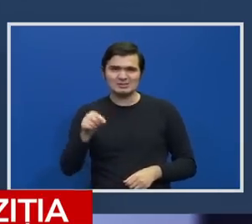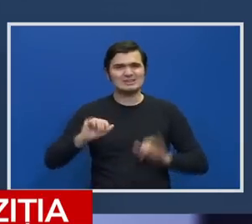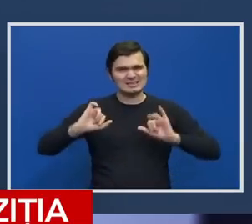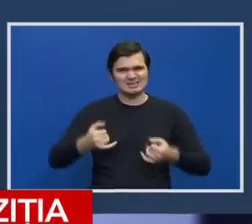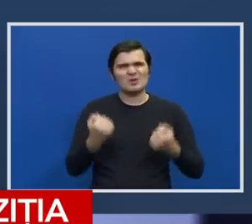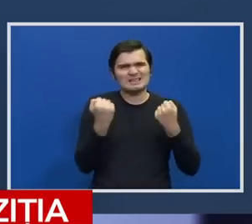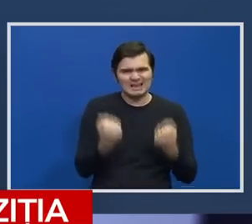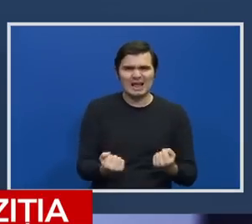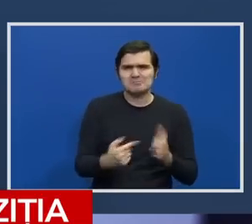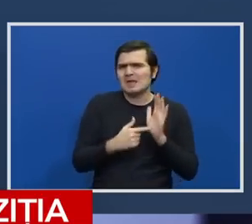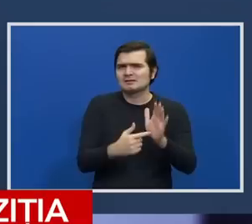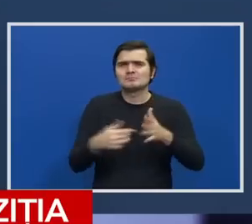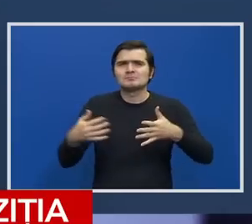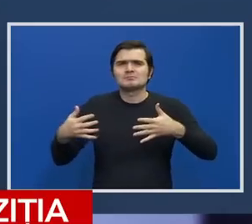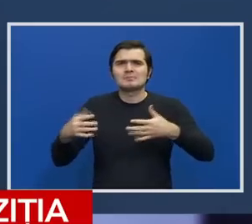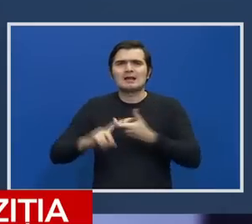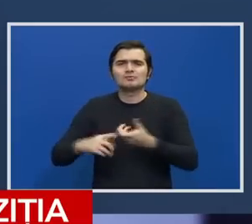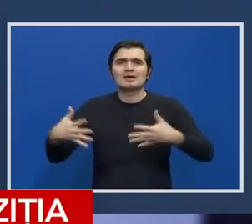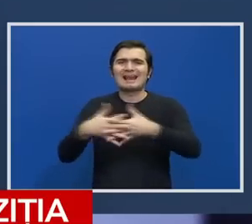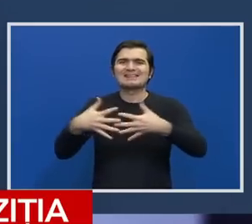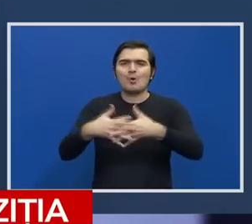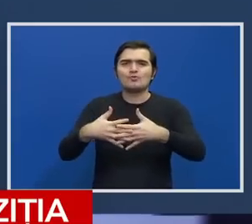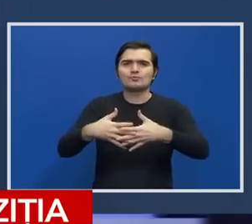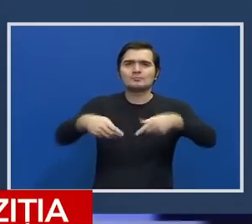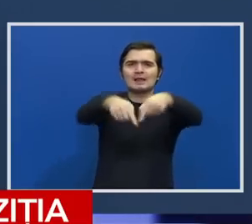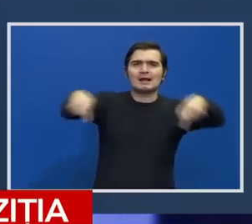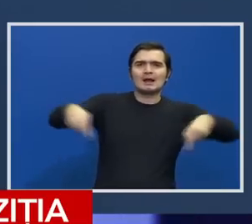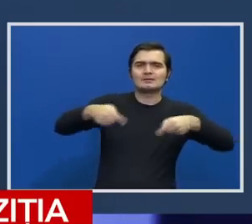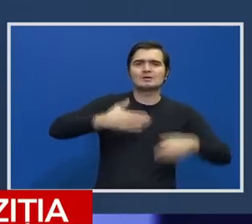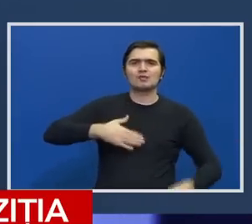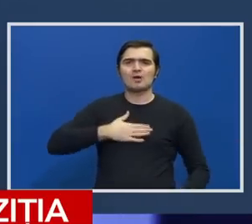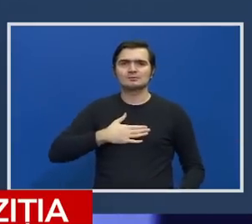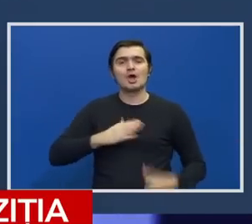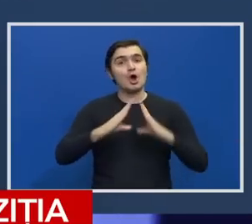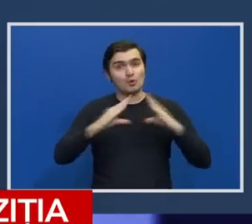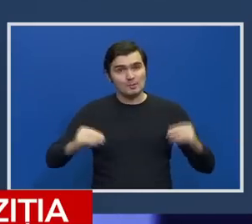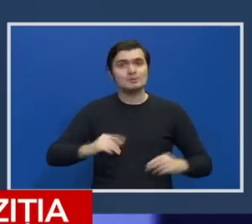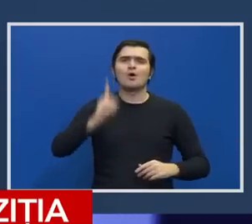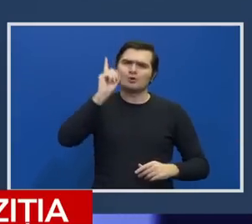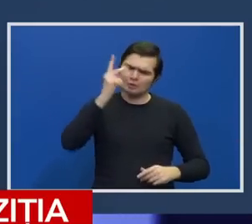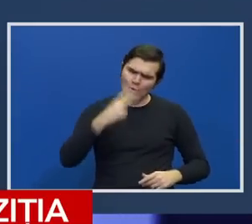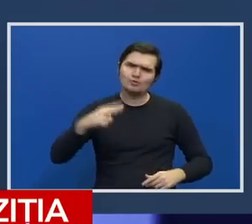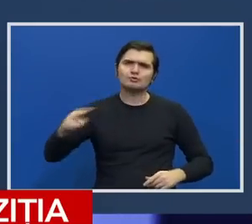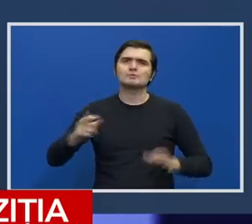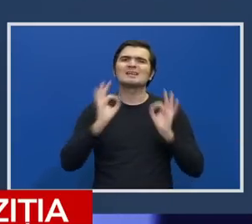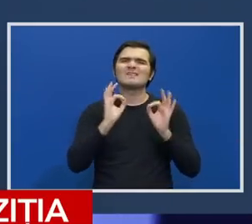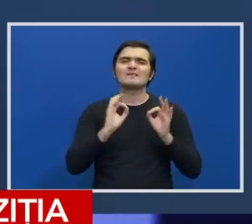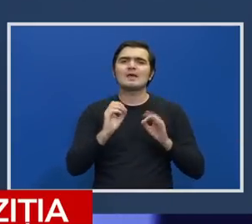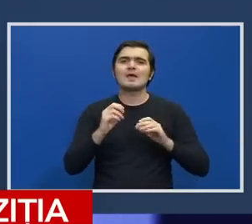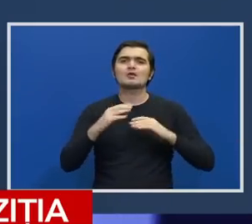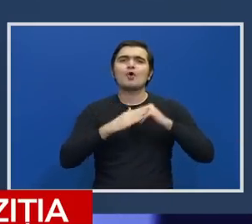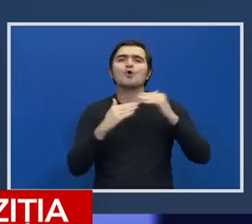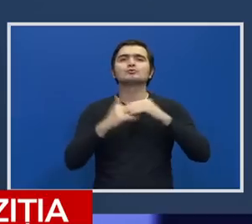acest context dificil generat de războiul de la granițele noastre România va continua să fie